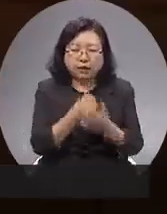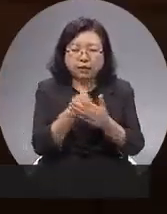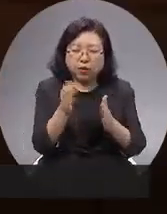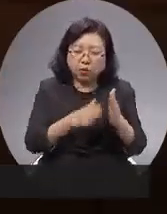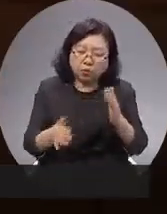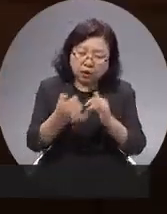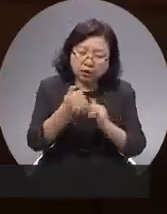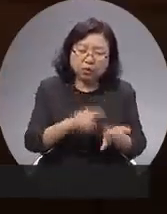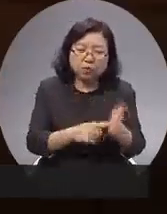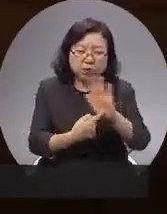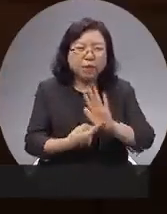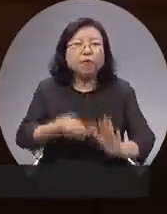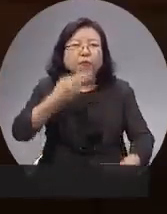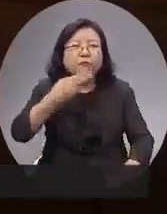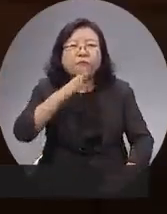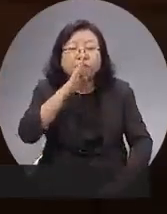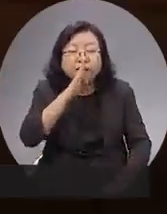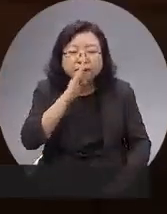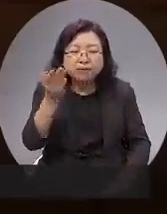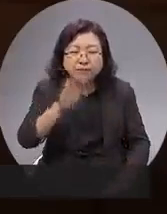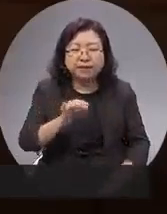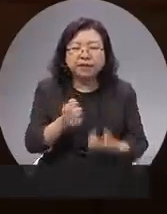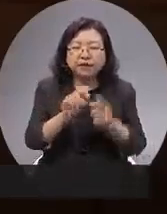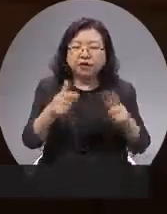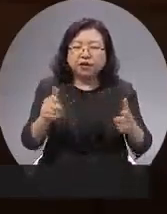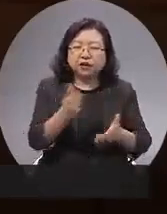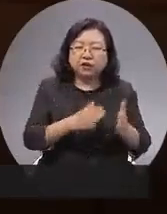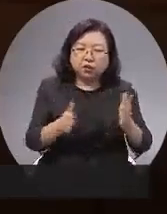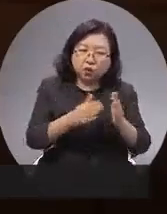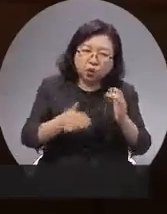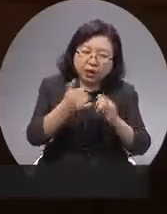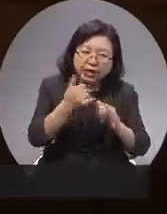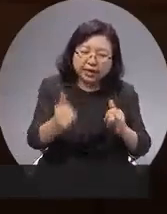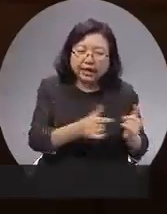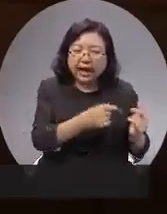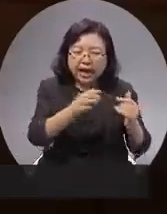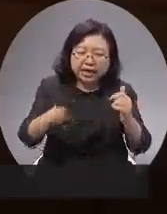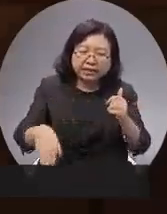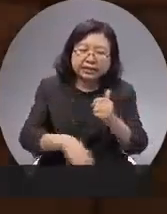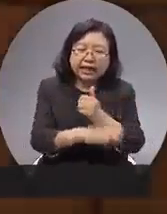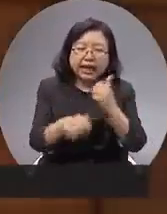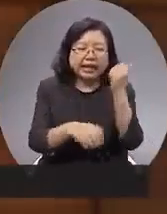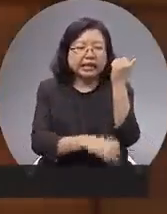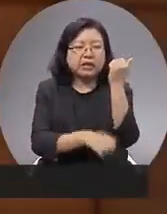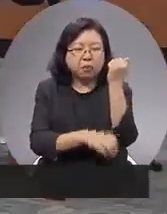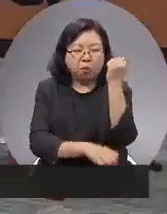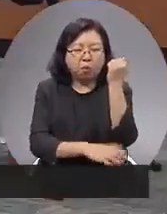공약으로 발표되지는 않았지만 여러 가지 공약의 이해의 바탕에 깔려있다.